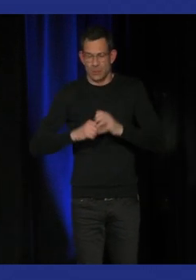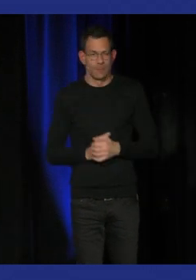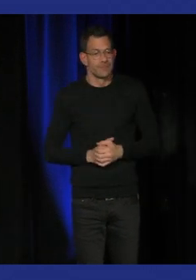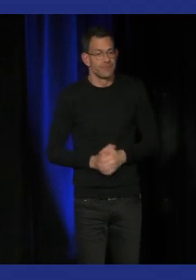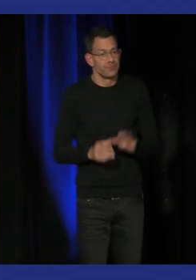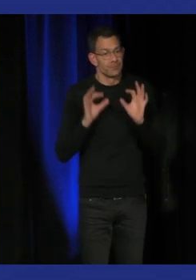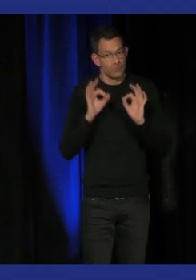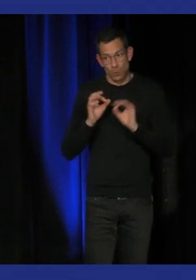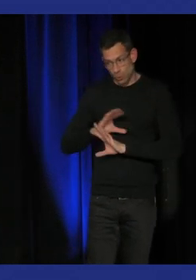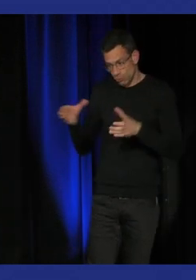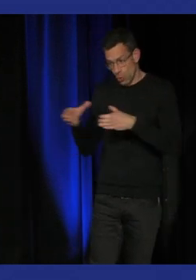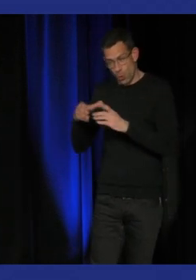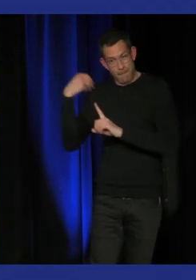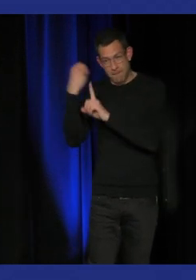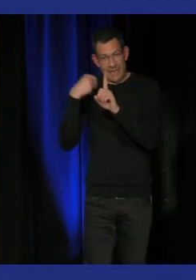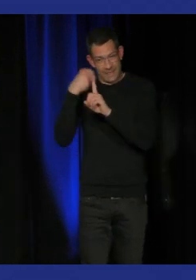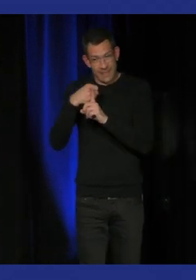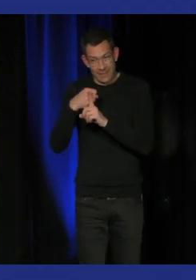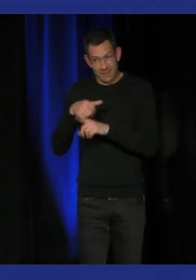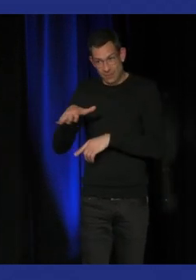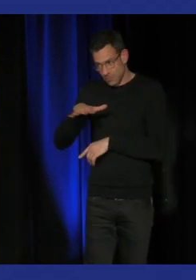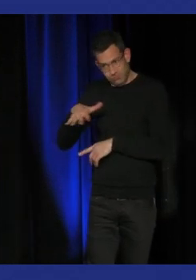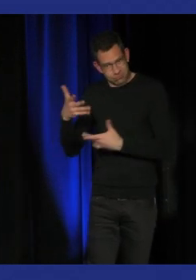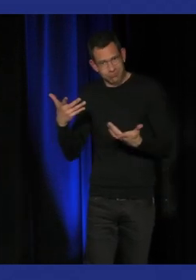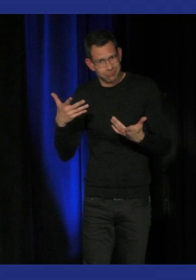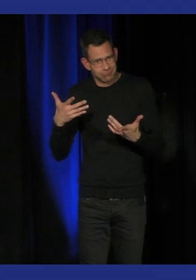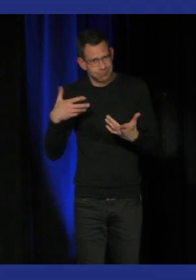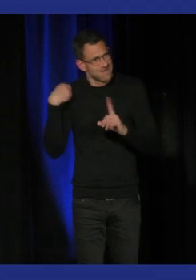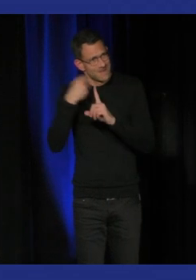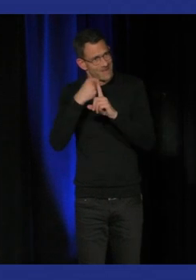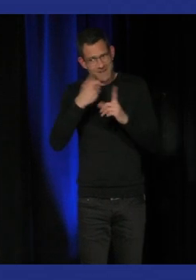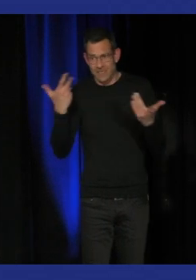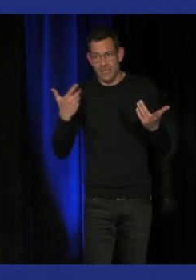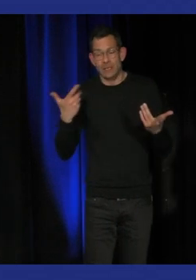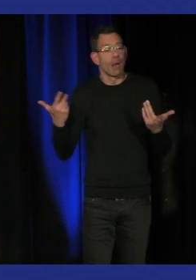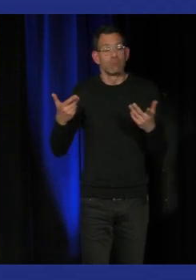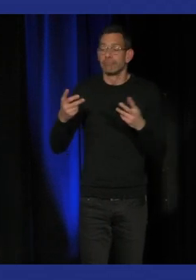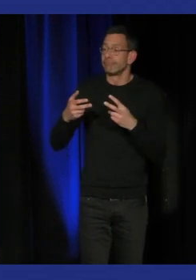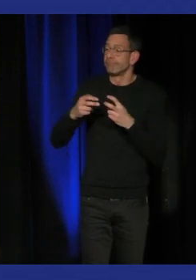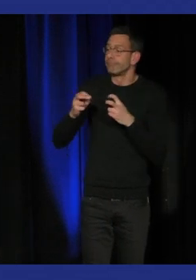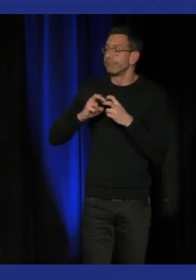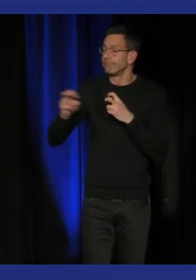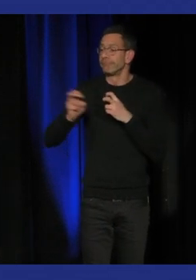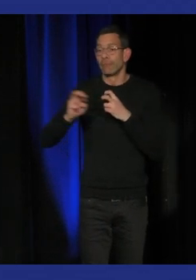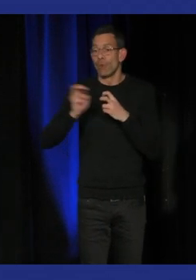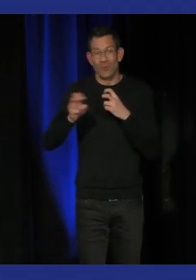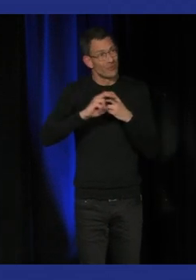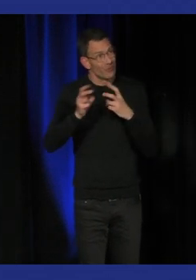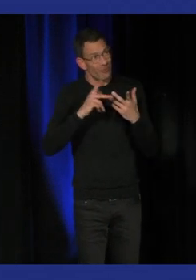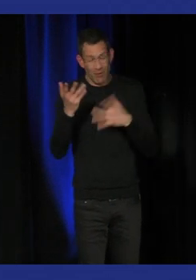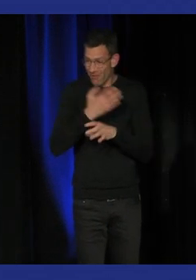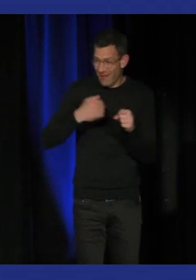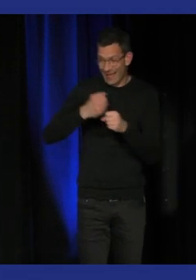militants, il va avoir une vraie capacité à dire, ben voilà, on ne va pas faire le transport pour des questions de solidarité, mais pour des